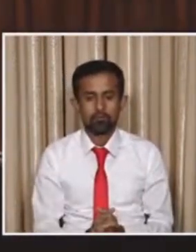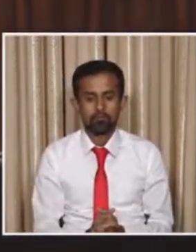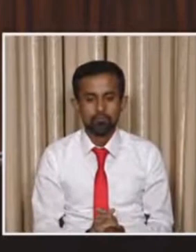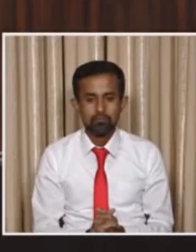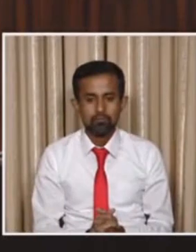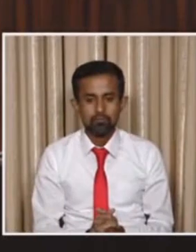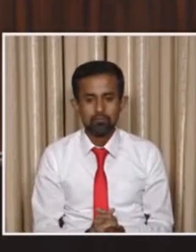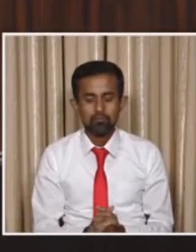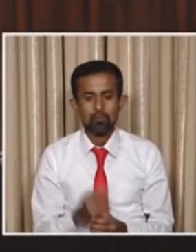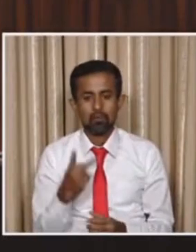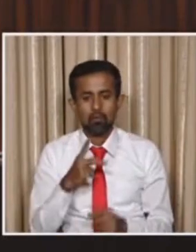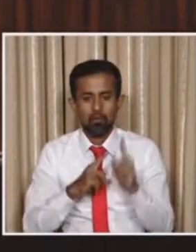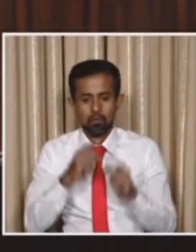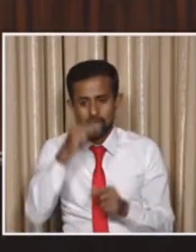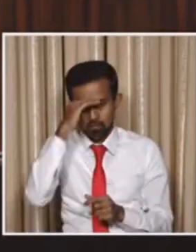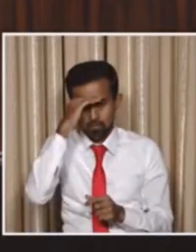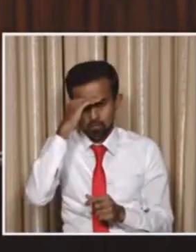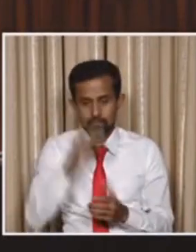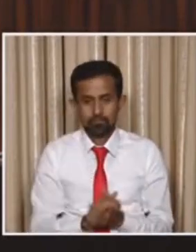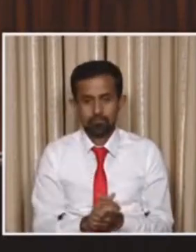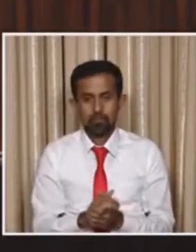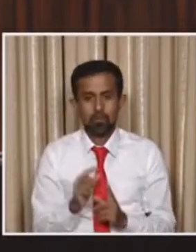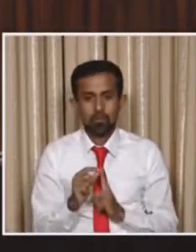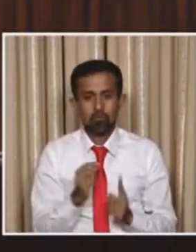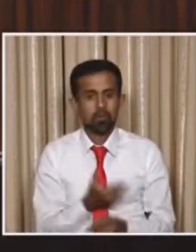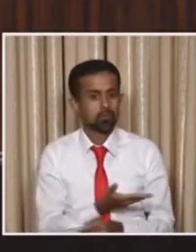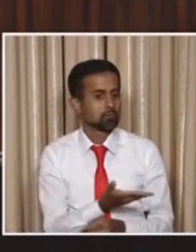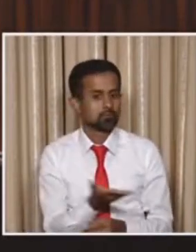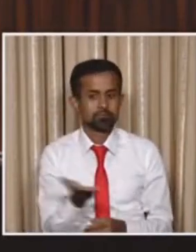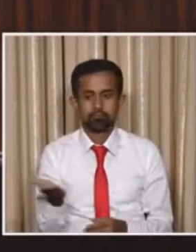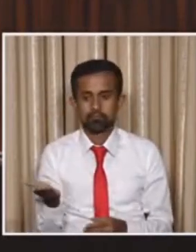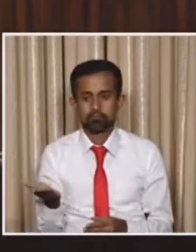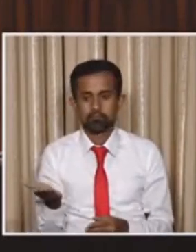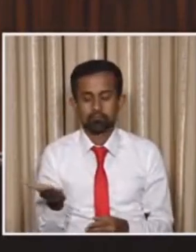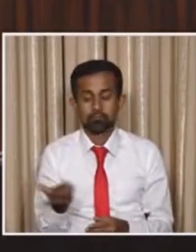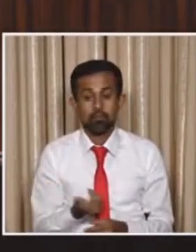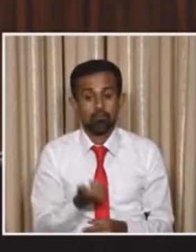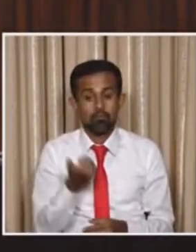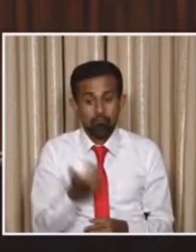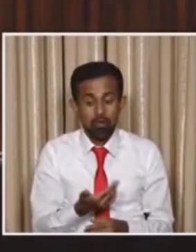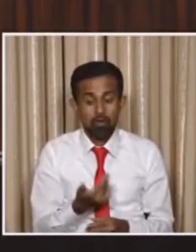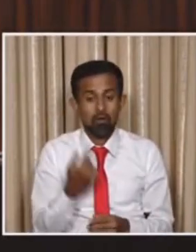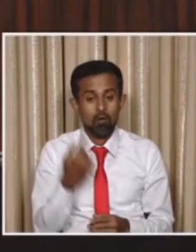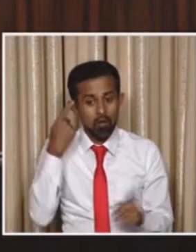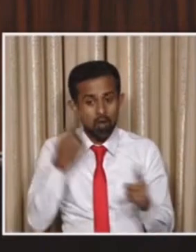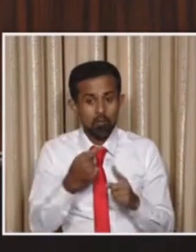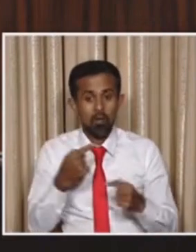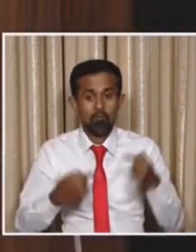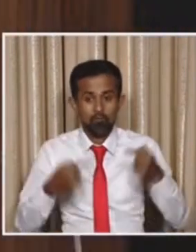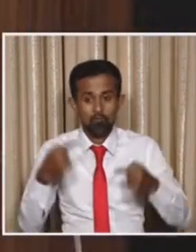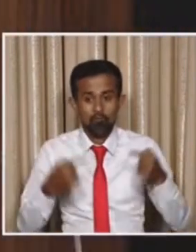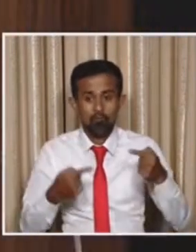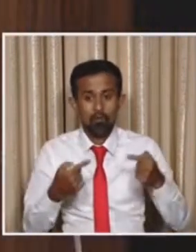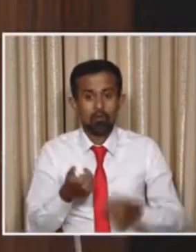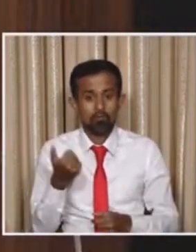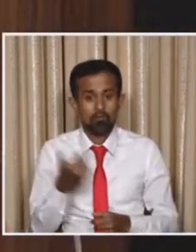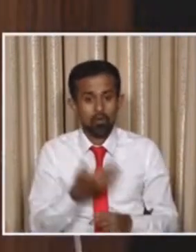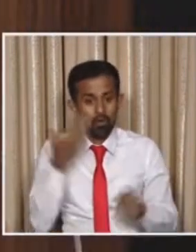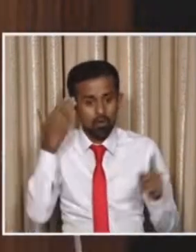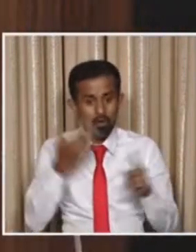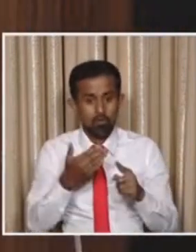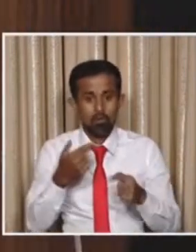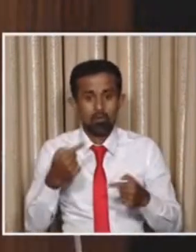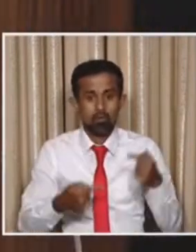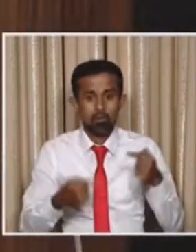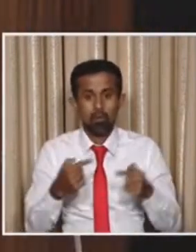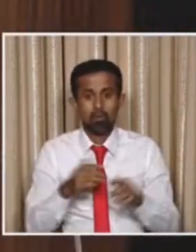නියෝජ්‍ය කථානායකතුමනි අද මේ පාර්ලිමේන්තුවේ ඉතාමත් සංවේදී විෂයක් ගැන විවාදයක්. සංවේදී විෂයක්. අහිංසක